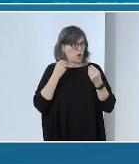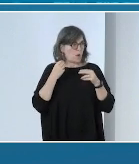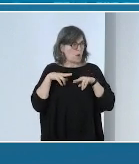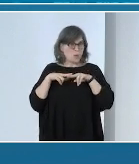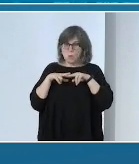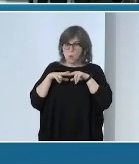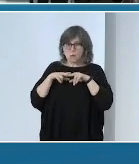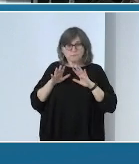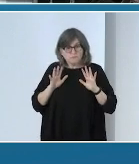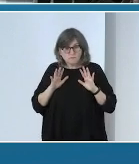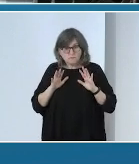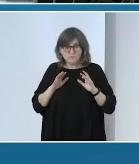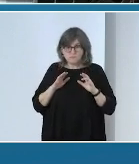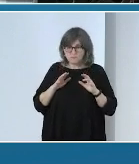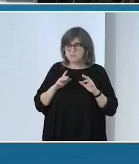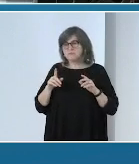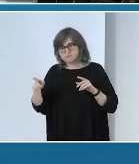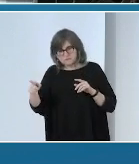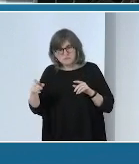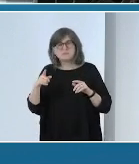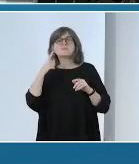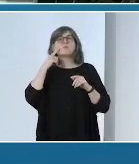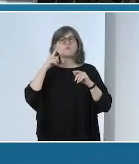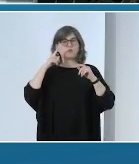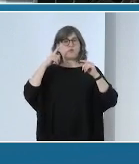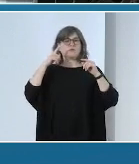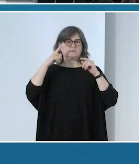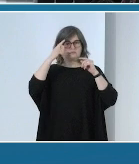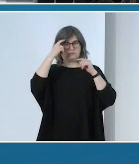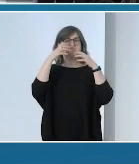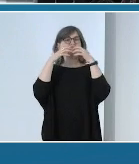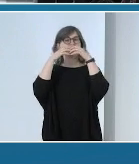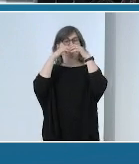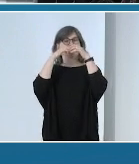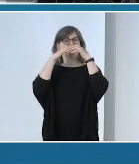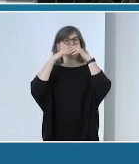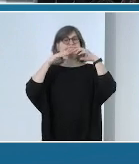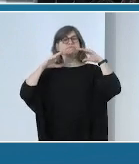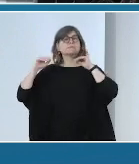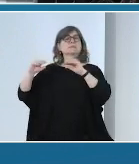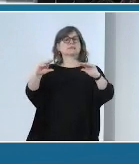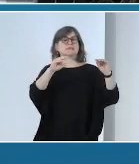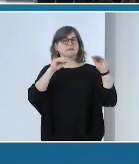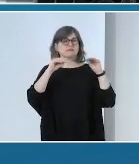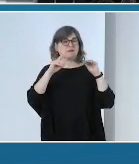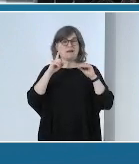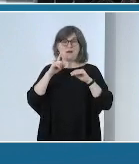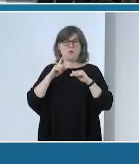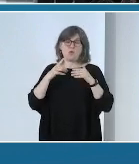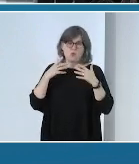en ce qui concerne la cognition spatiale, les effets vont être vraiment majeurs chez les